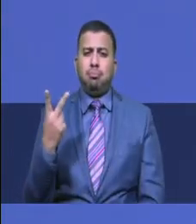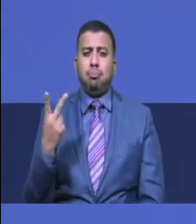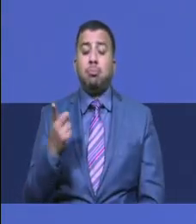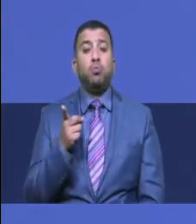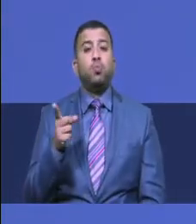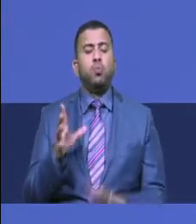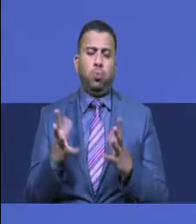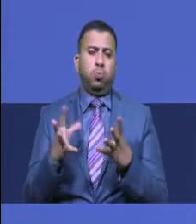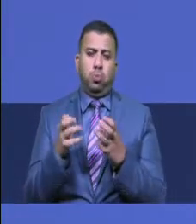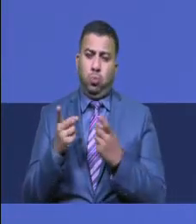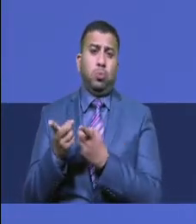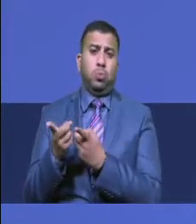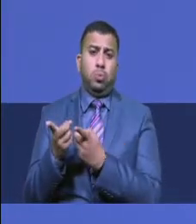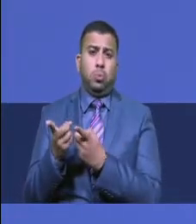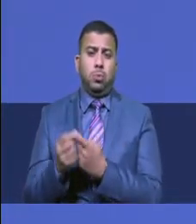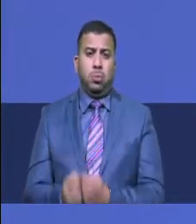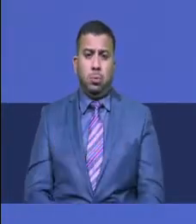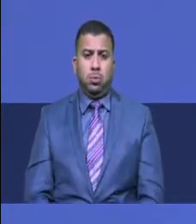هذه